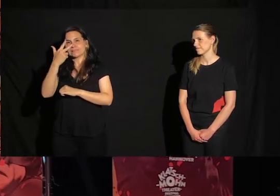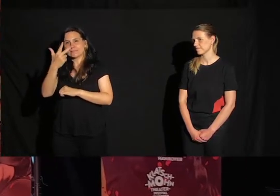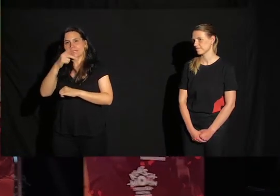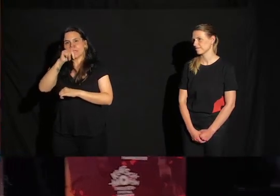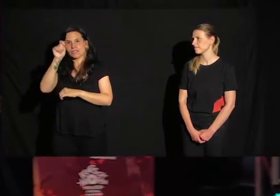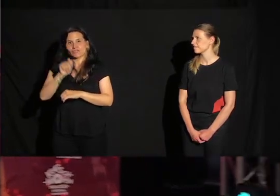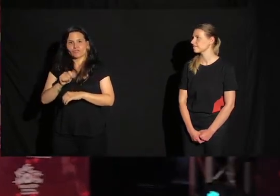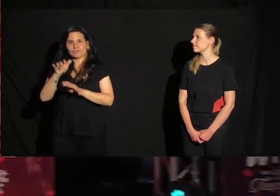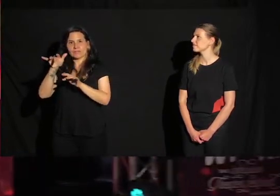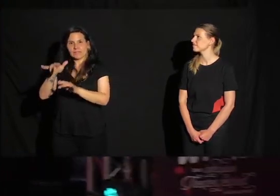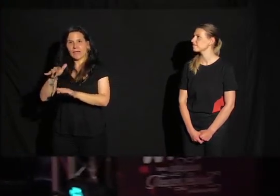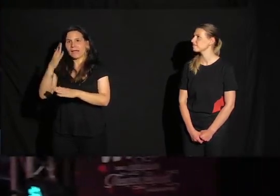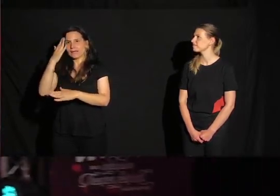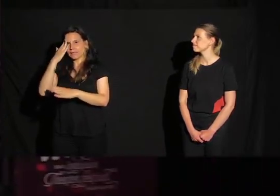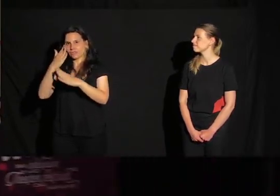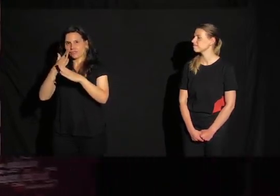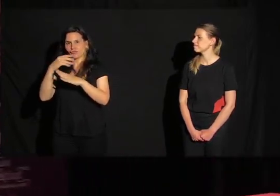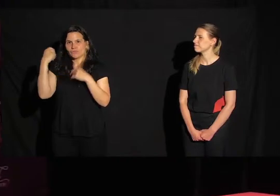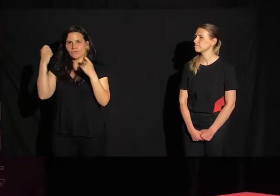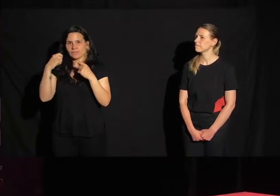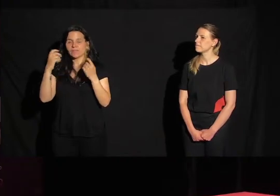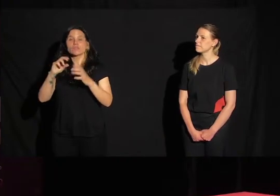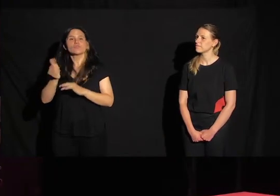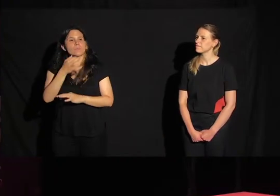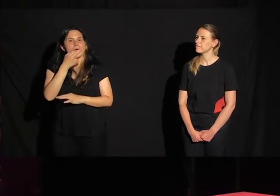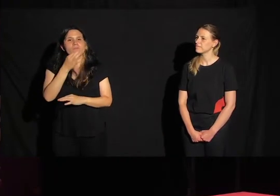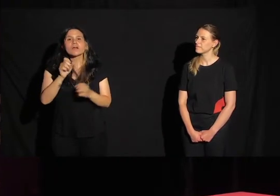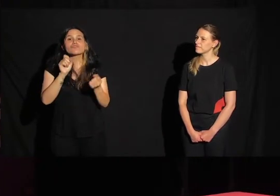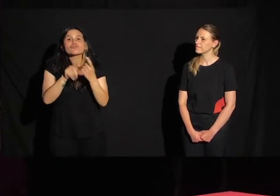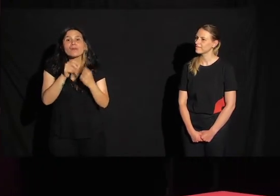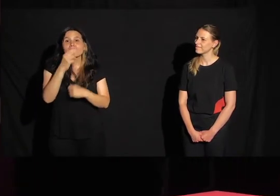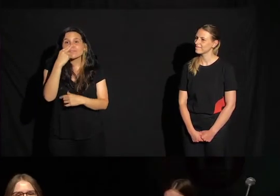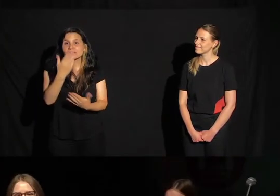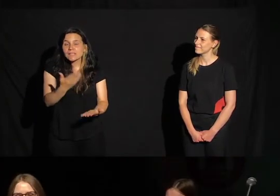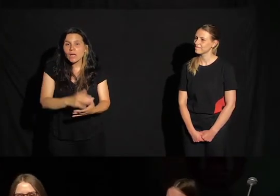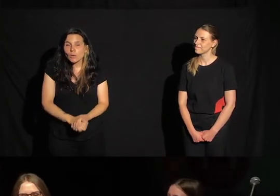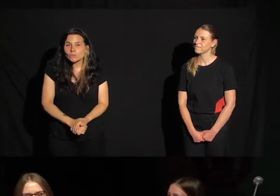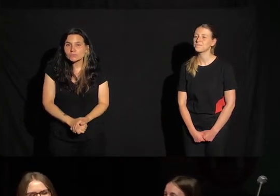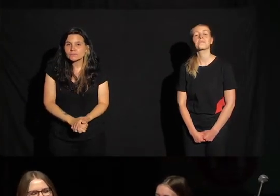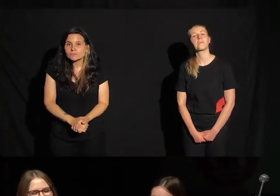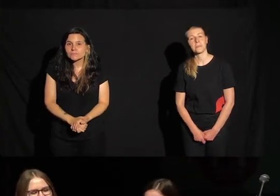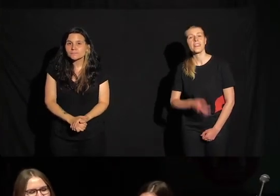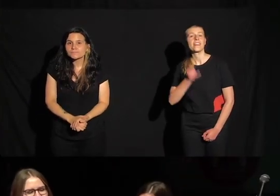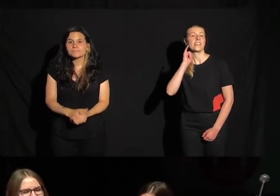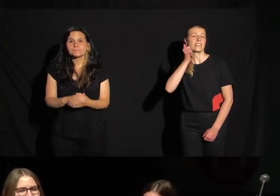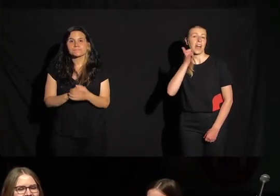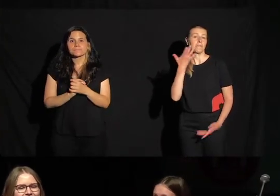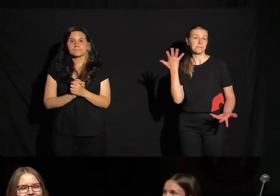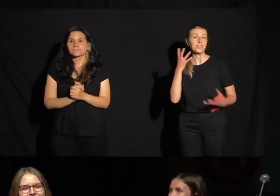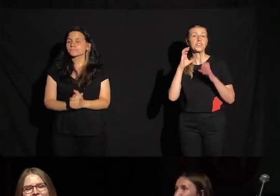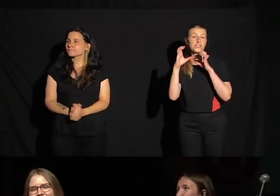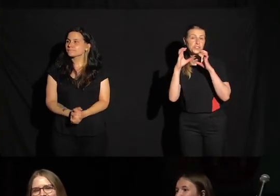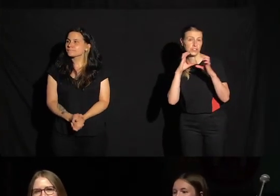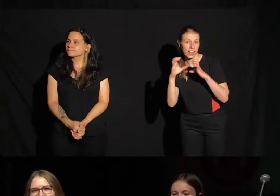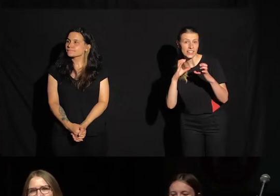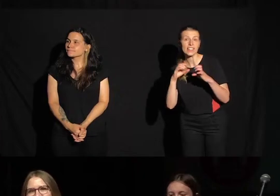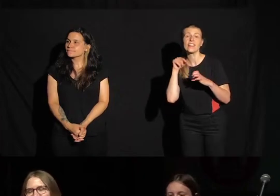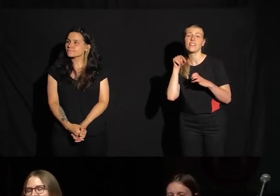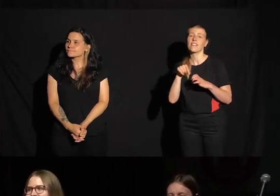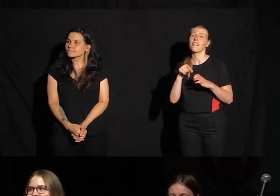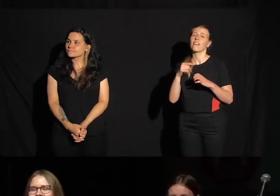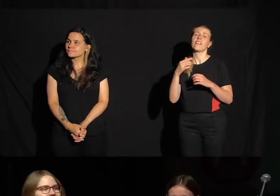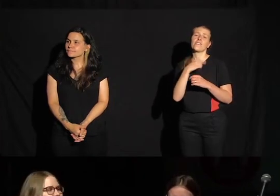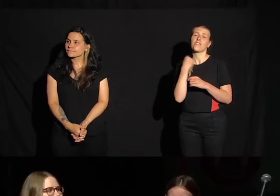gehen wir mal hin. Sagt mal erstmal, was macht denn der Chat? Ja, der Chat. Wir haben hier auf jeden Fall sehr viele Grüße, die wir